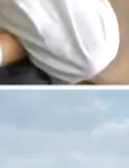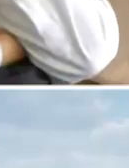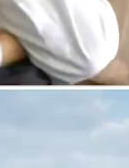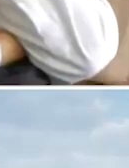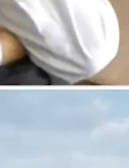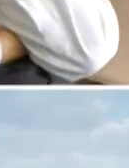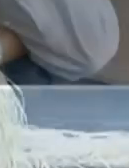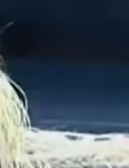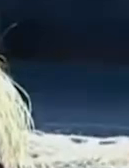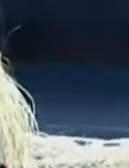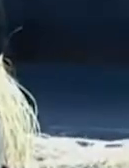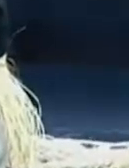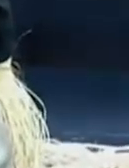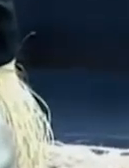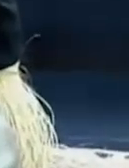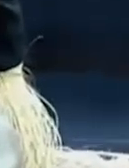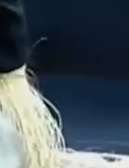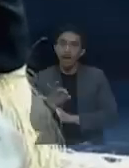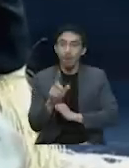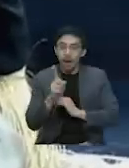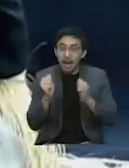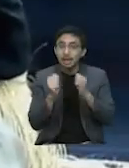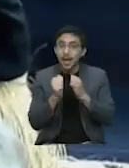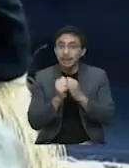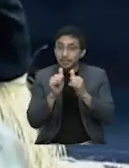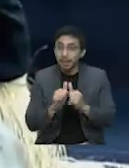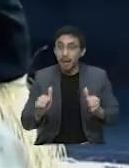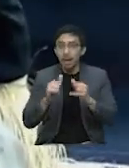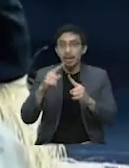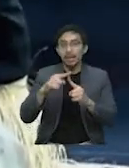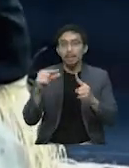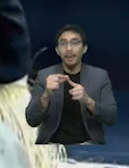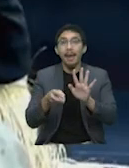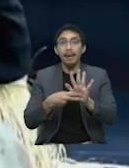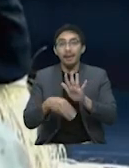persatuan bersama semua suku di bukan hanya